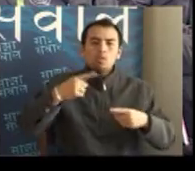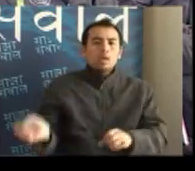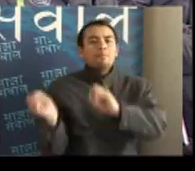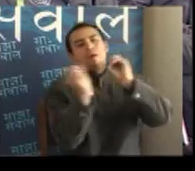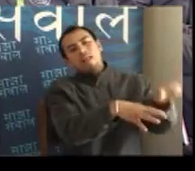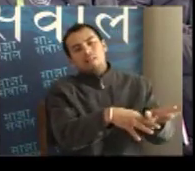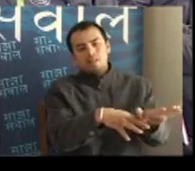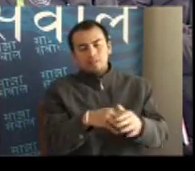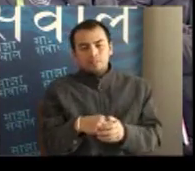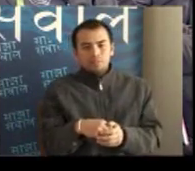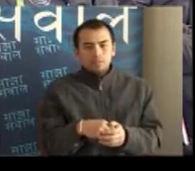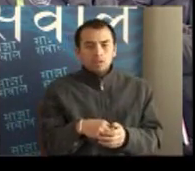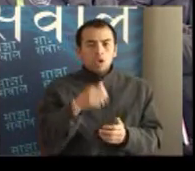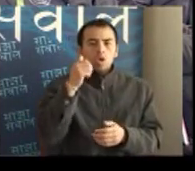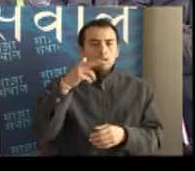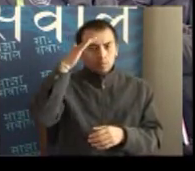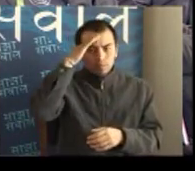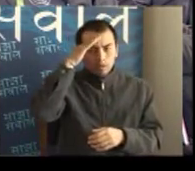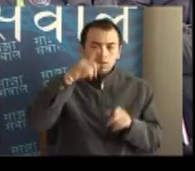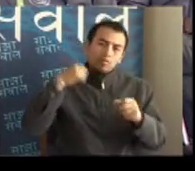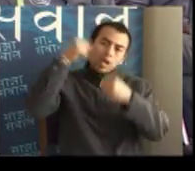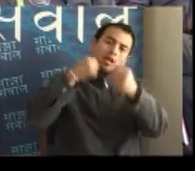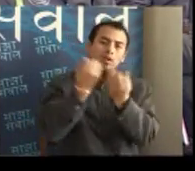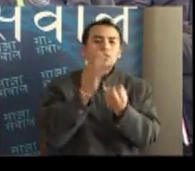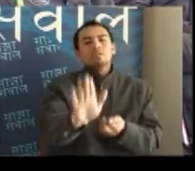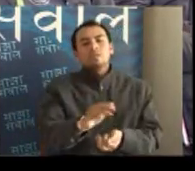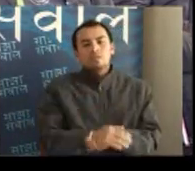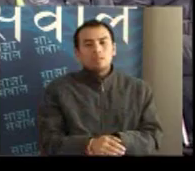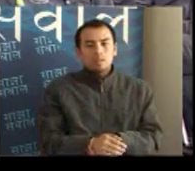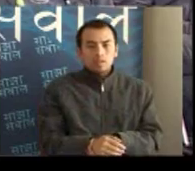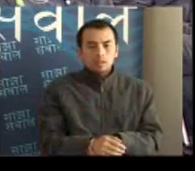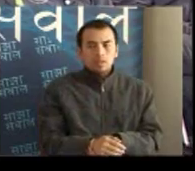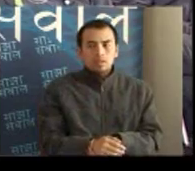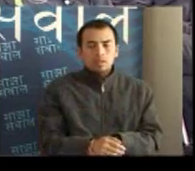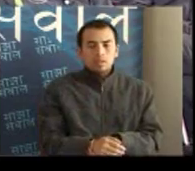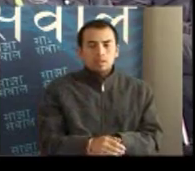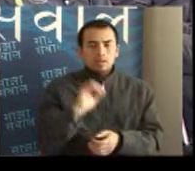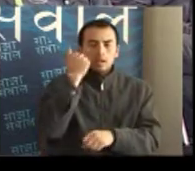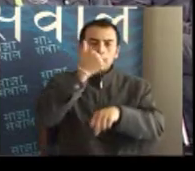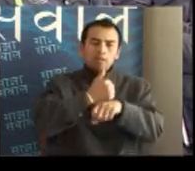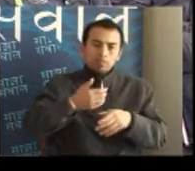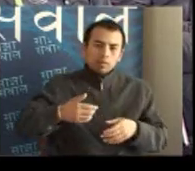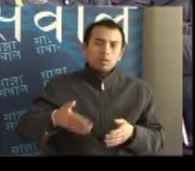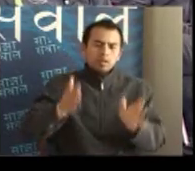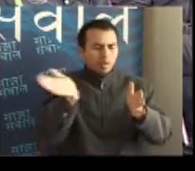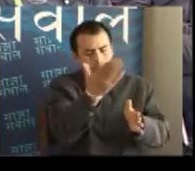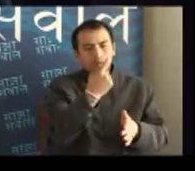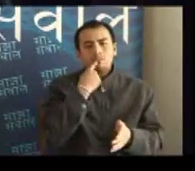चेयर हुतेल दिएर एउटा असैले मेरो हातबाट कुटाइहाल्छ फेल दियो बाटोतिर अब ए राष्ट्रपतिको गाडी आउँदैछ भाग